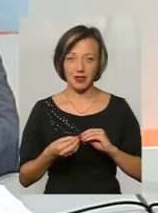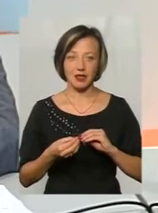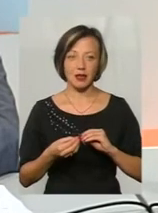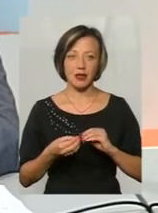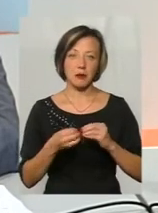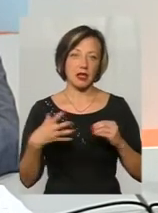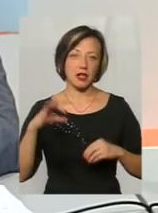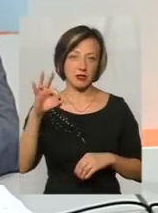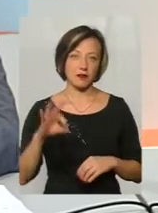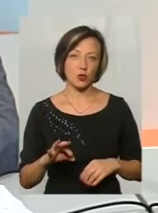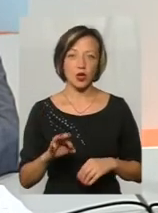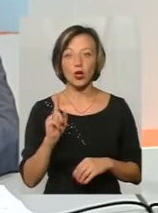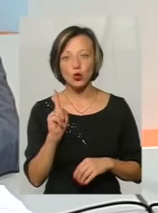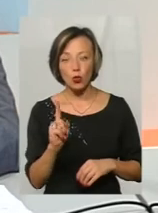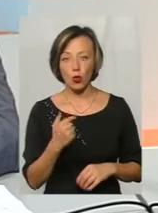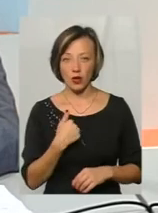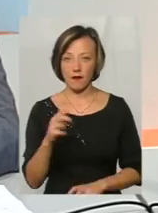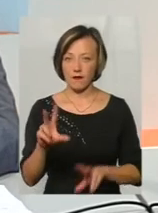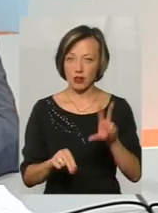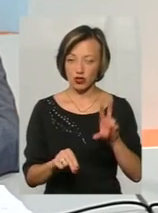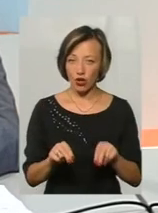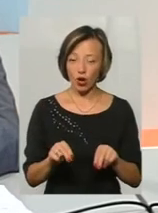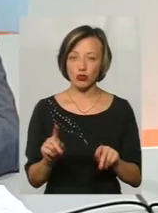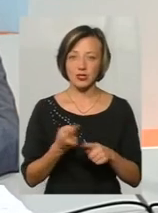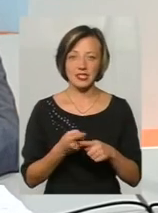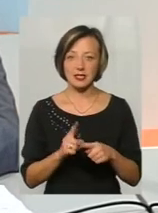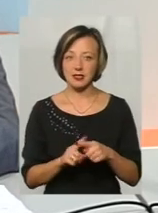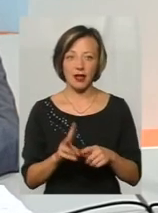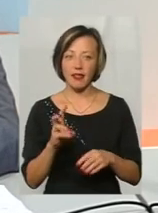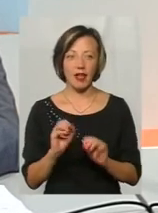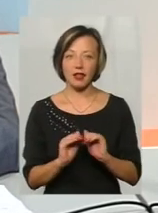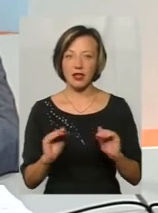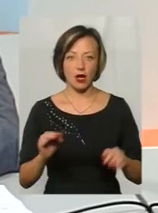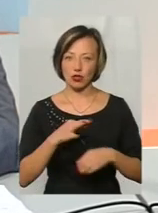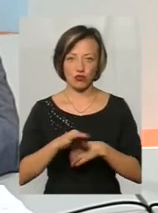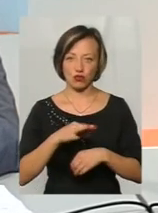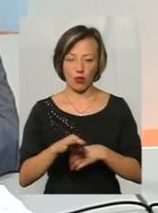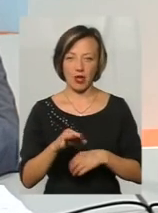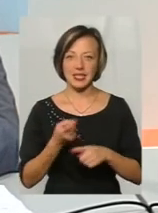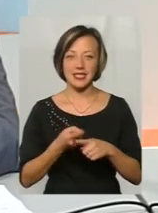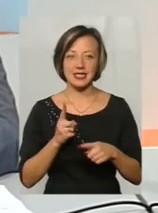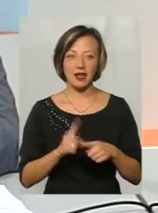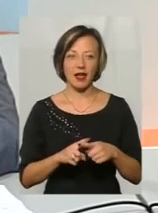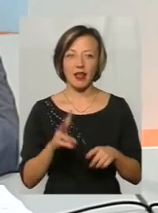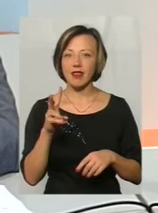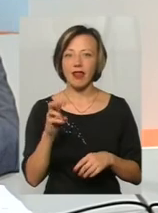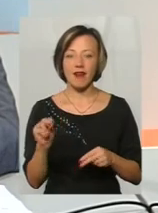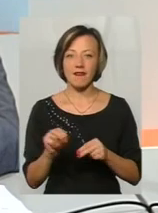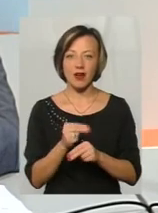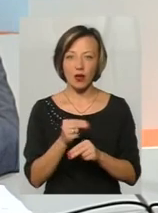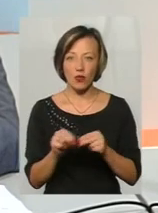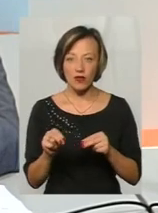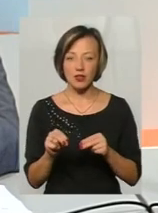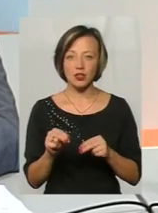відсотків 15. І то я вважаю, що це не дитяча жорстокість, а це не вихованість,